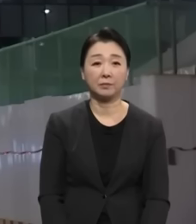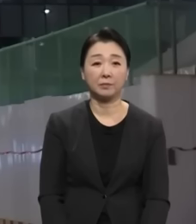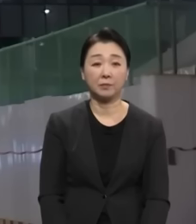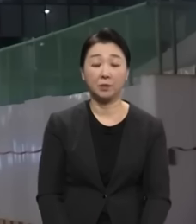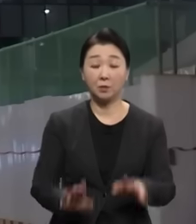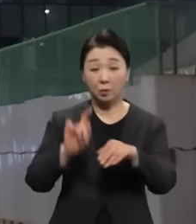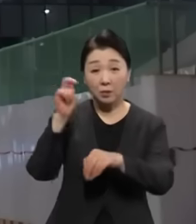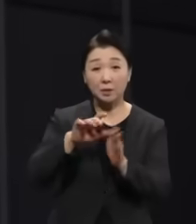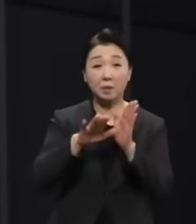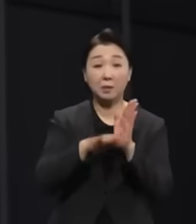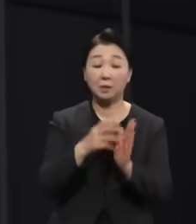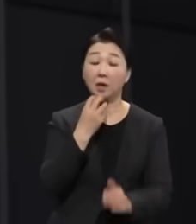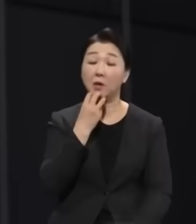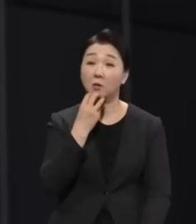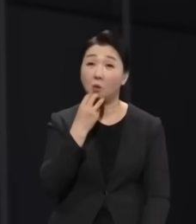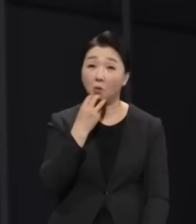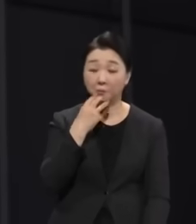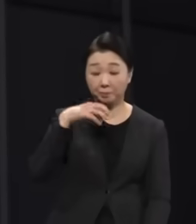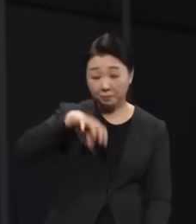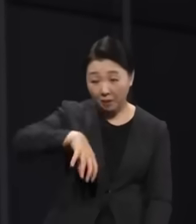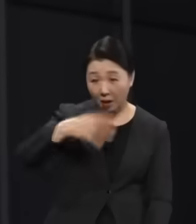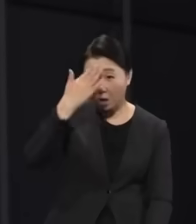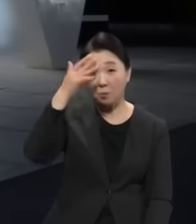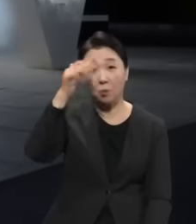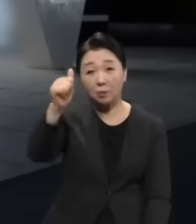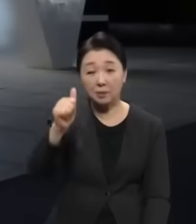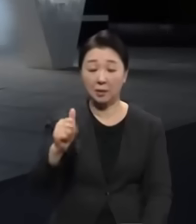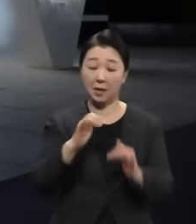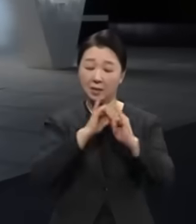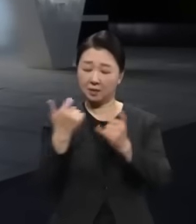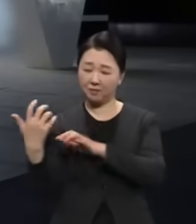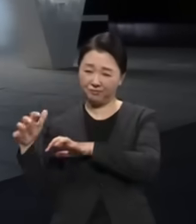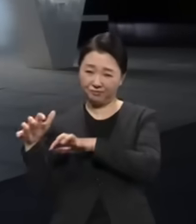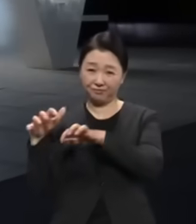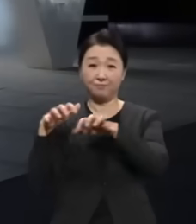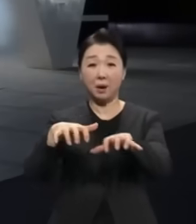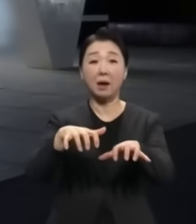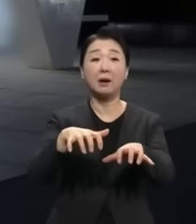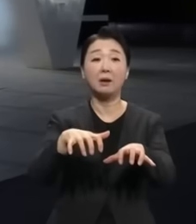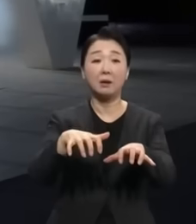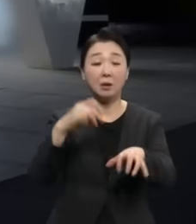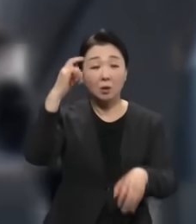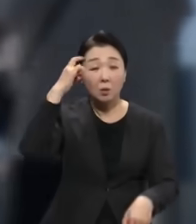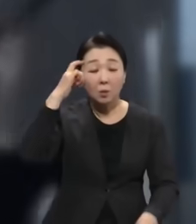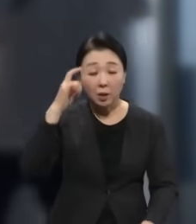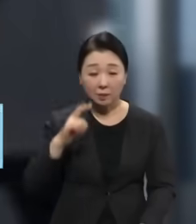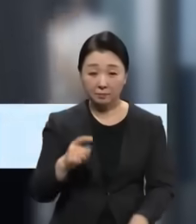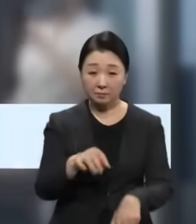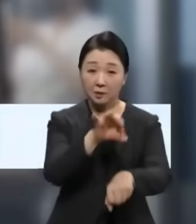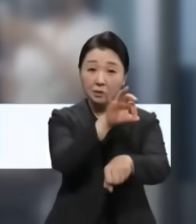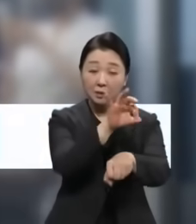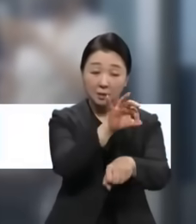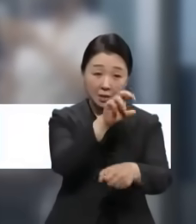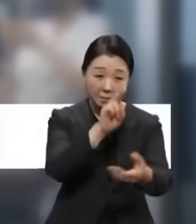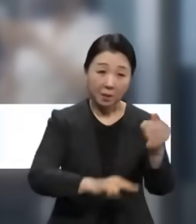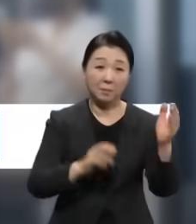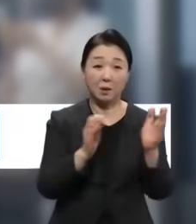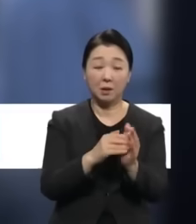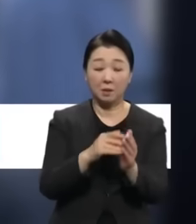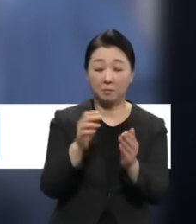오늘 새벽 서울 삼성동 위메프 본사에 수백 명의 사람들이 몰렸습니다. 위메프에서 판매한 여행 상품